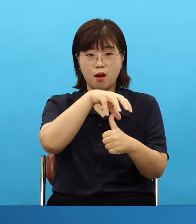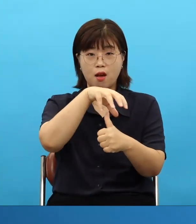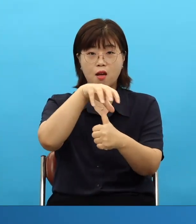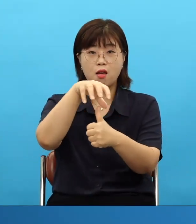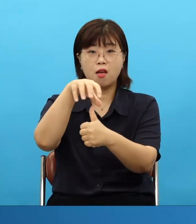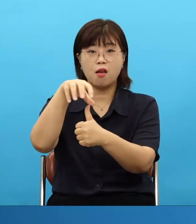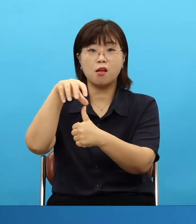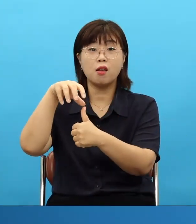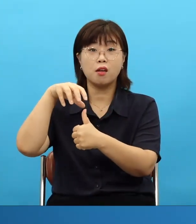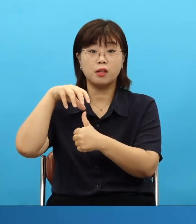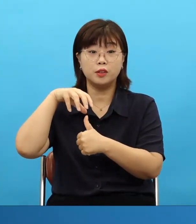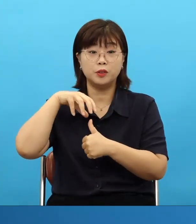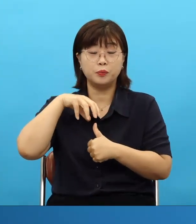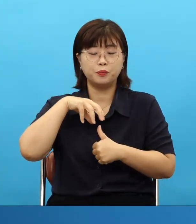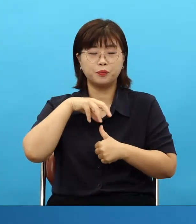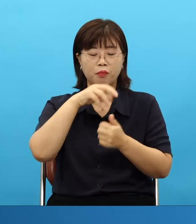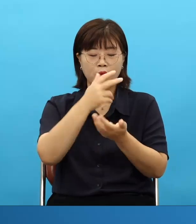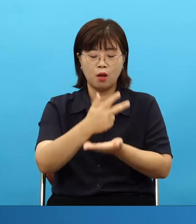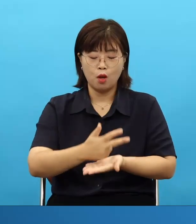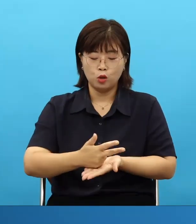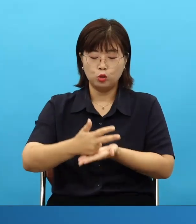보호하시네.